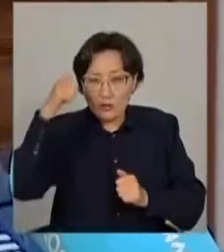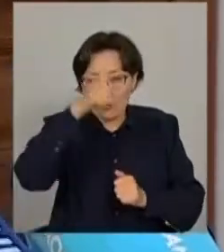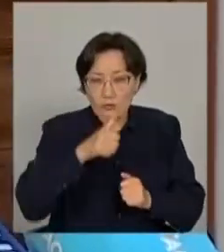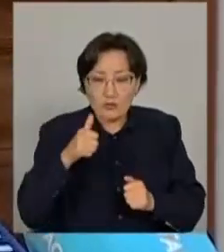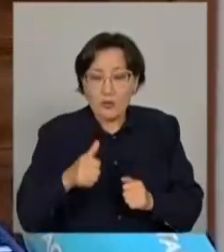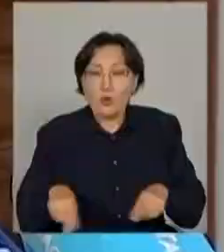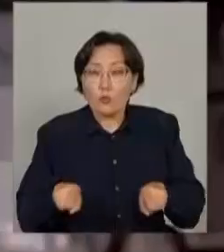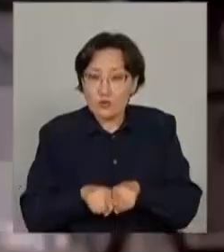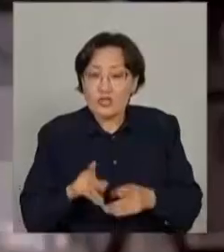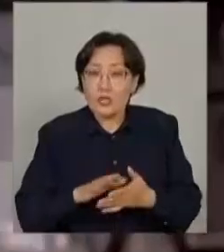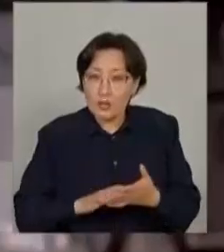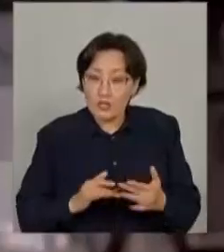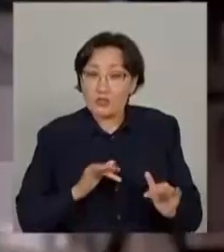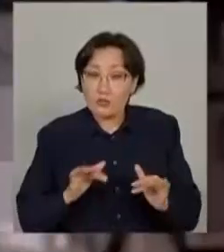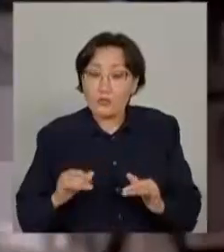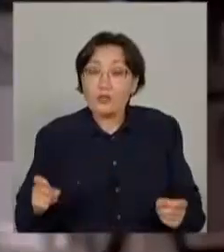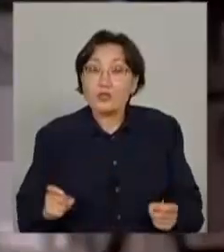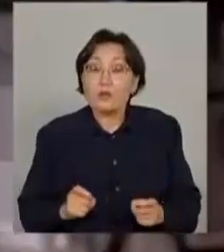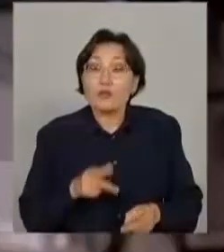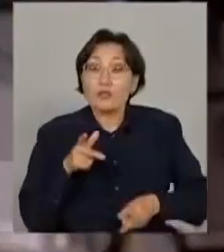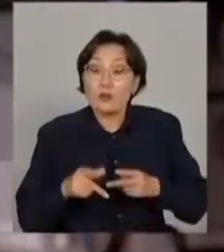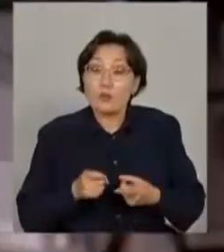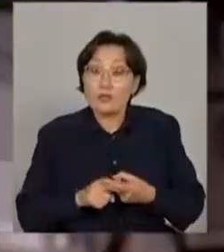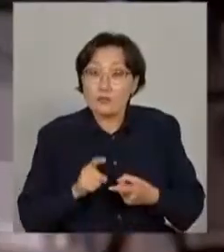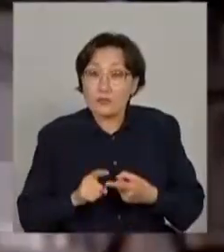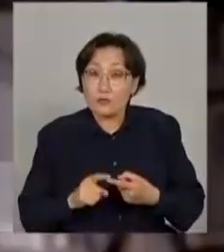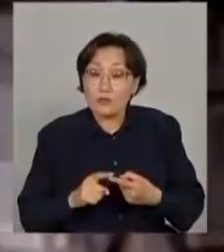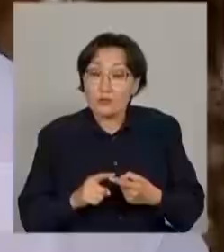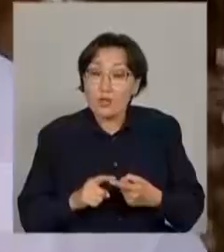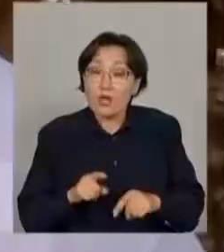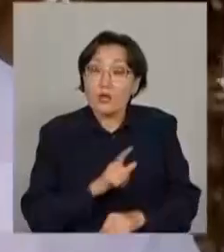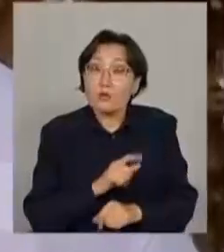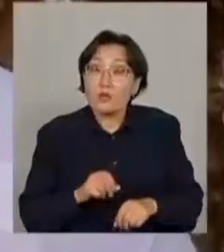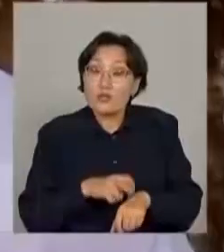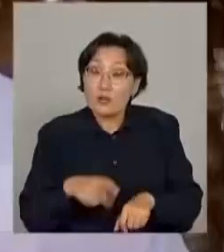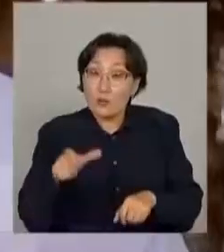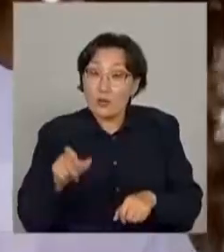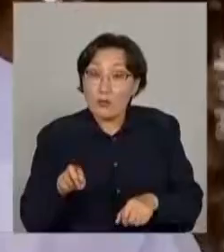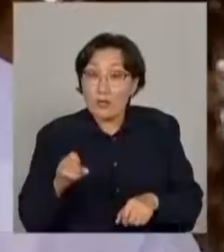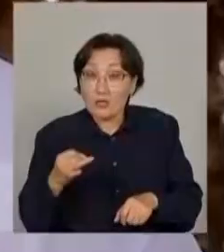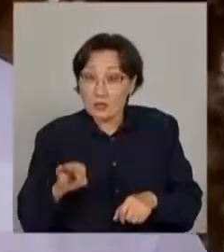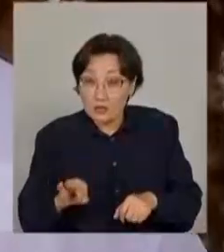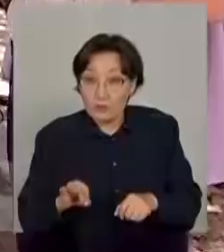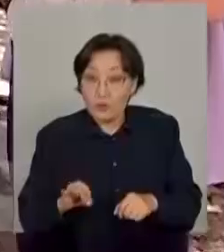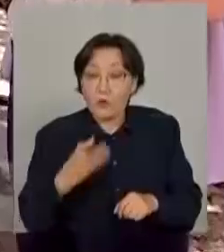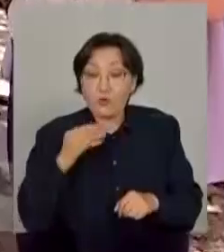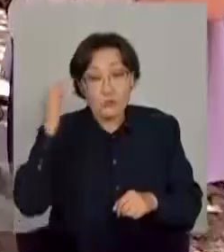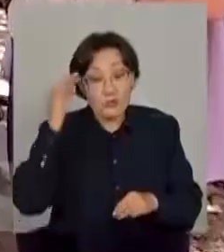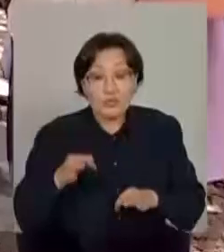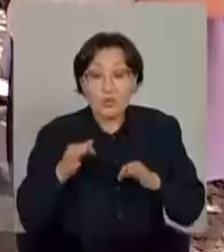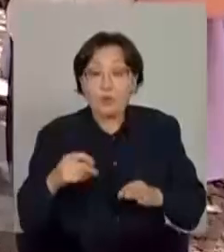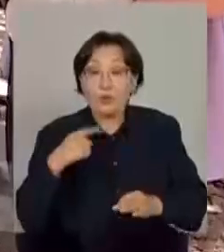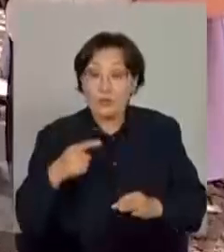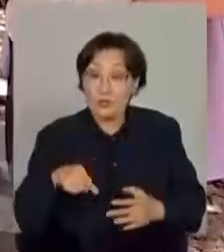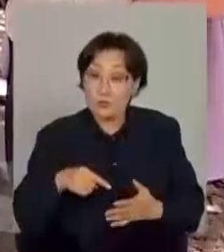бері былай кетіп бара жатыр. Шыққан шуға байланысты басынан дауарылмай келе жатқан трансплантолог Абылай Домбайда пікір білдірді.